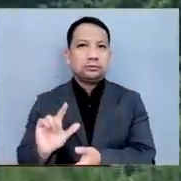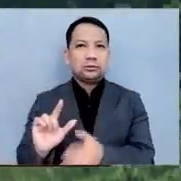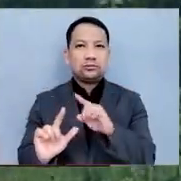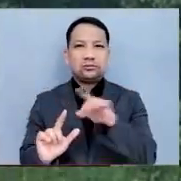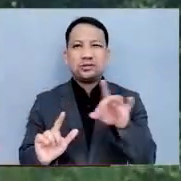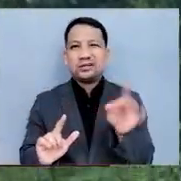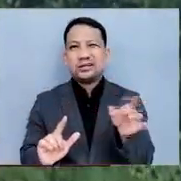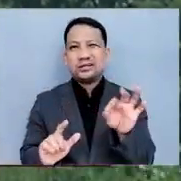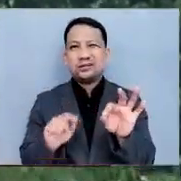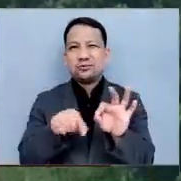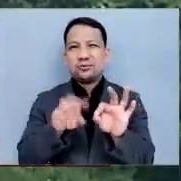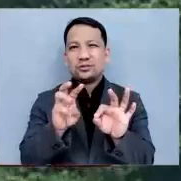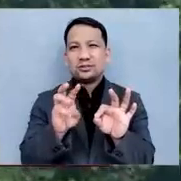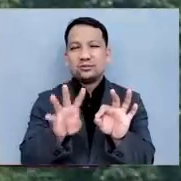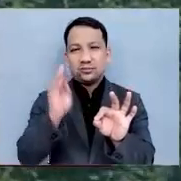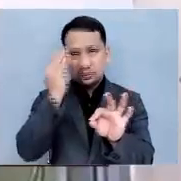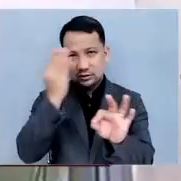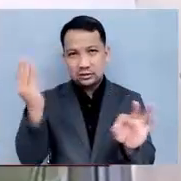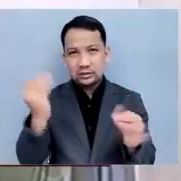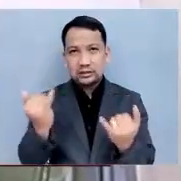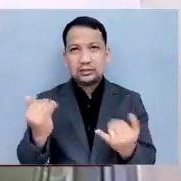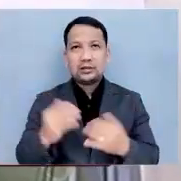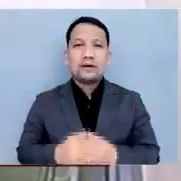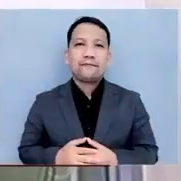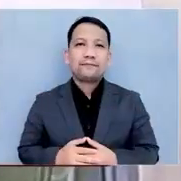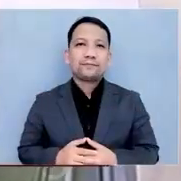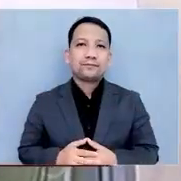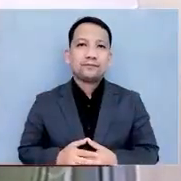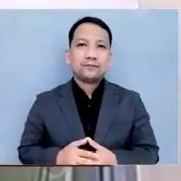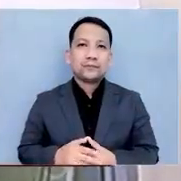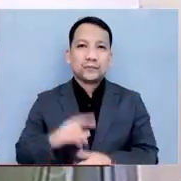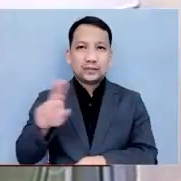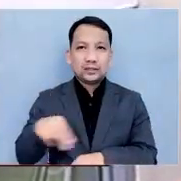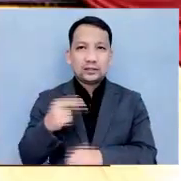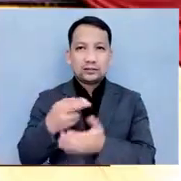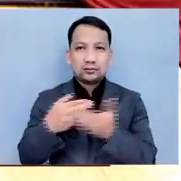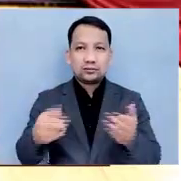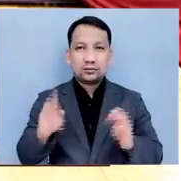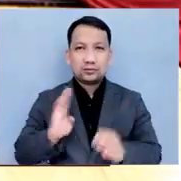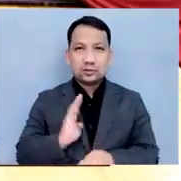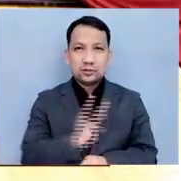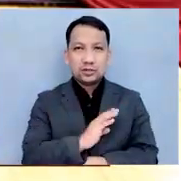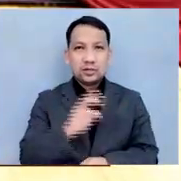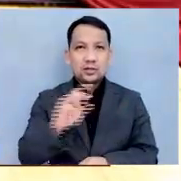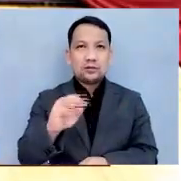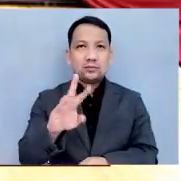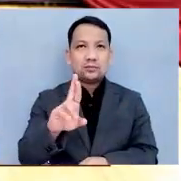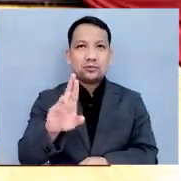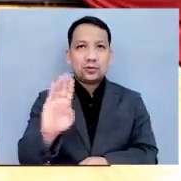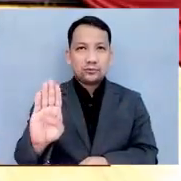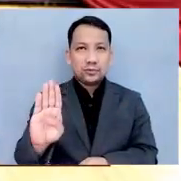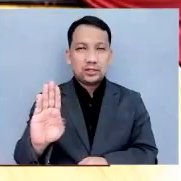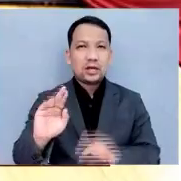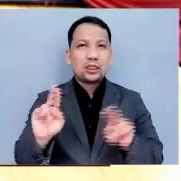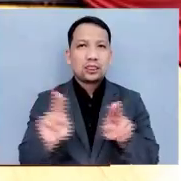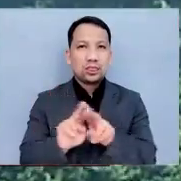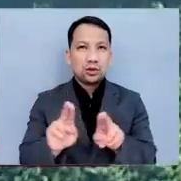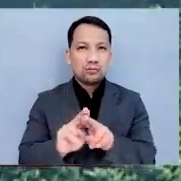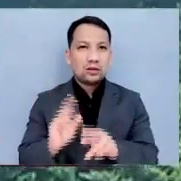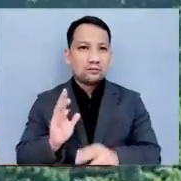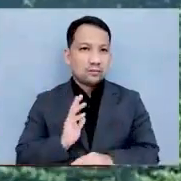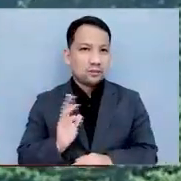189.64 meters ngayong araw. Ayon sa National Water Resources Board o NWRB, normal pa naman yan.